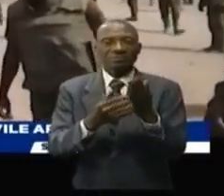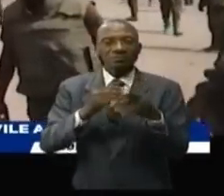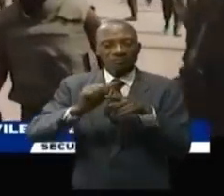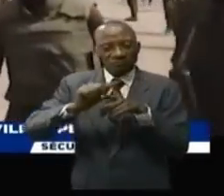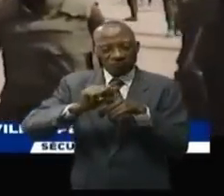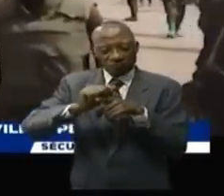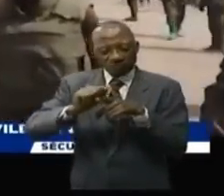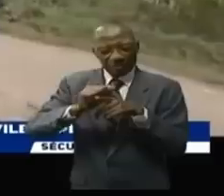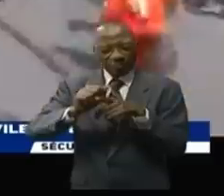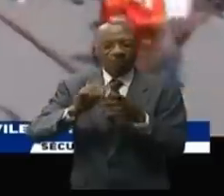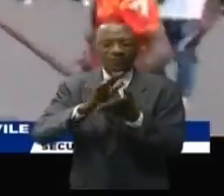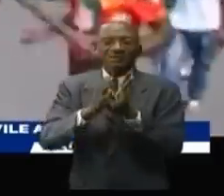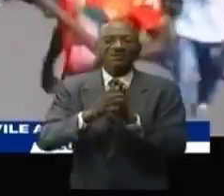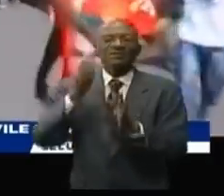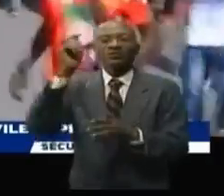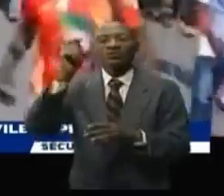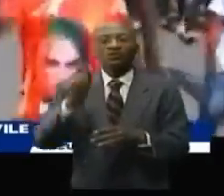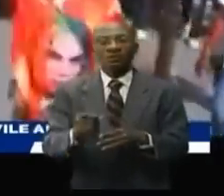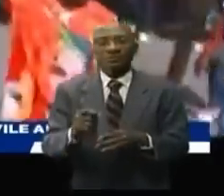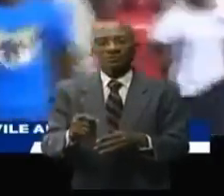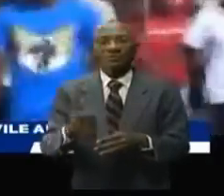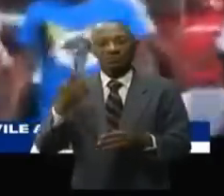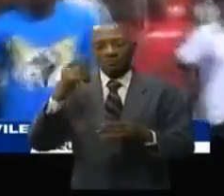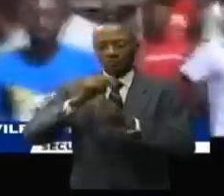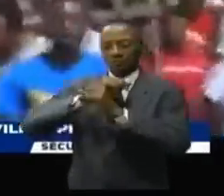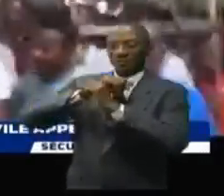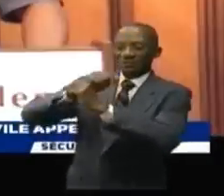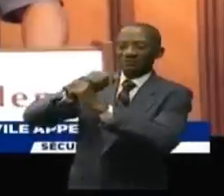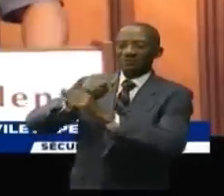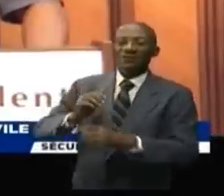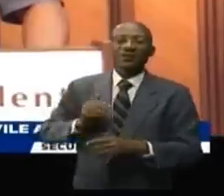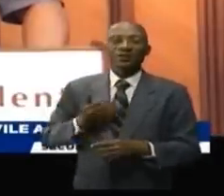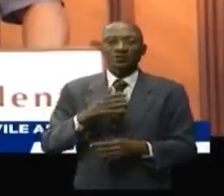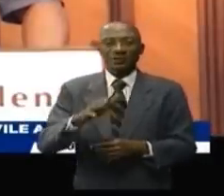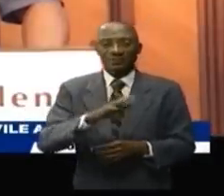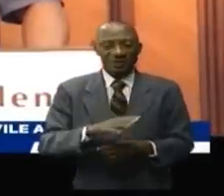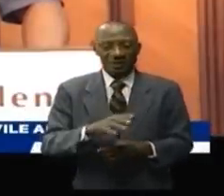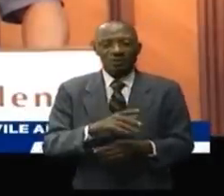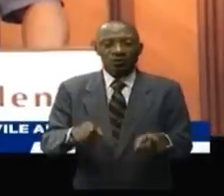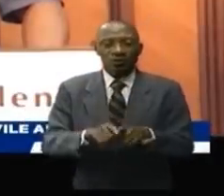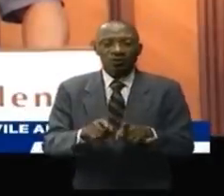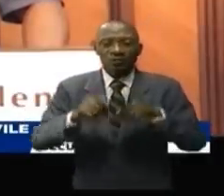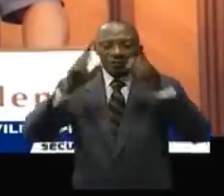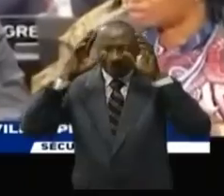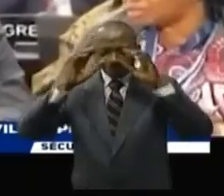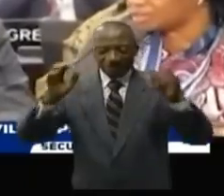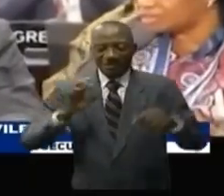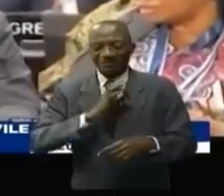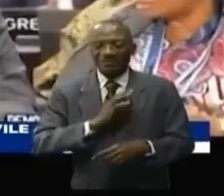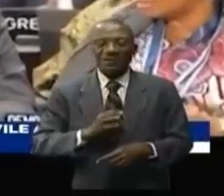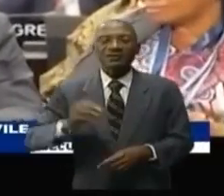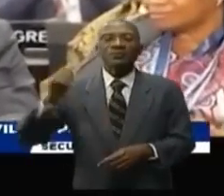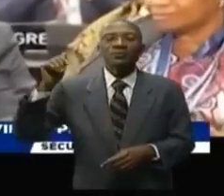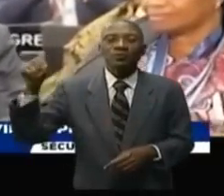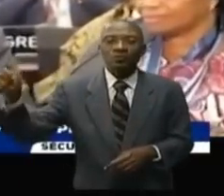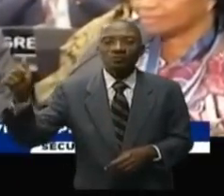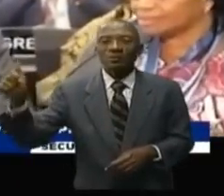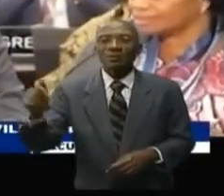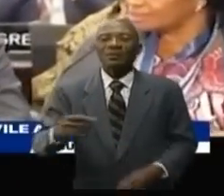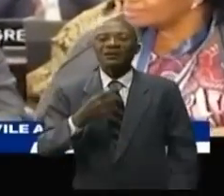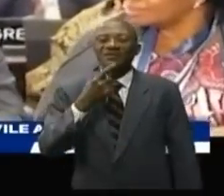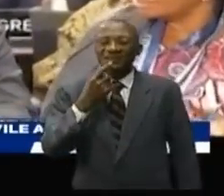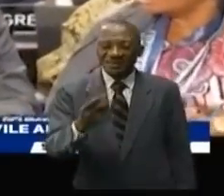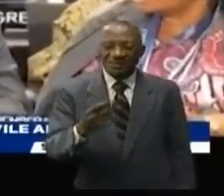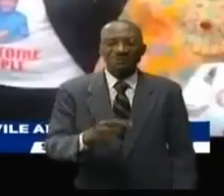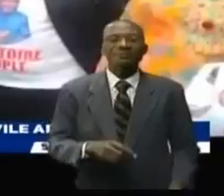chef de l'État, Félix Antoine Tshisekedi Tshilombo, et son gouvernement, dirigé par le Premier